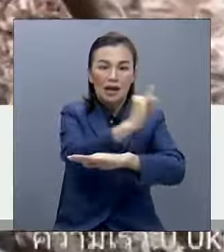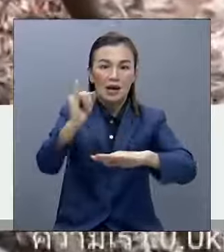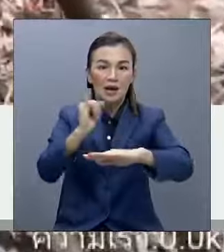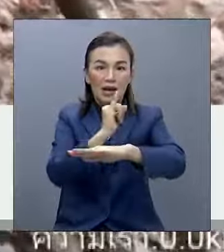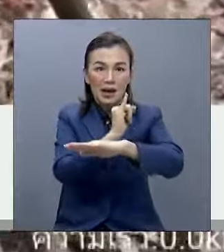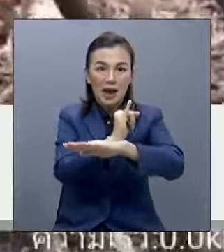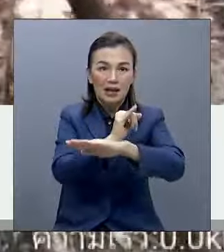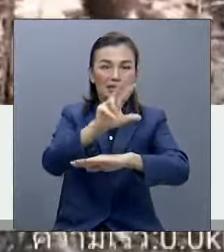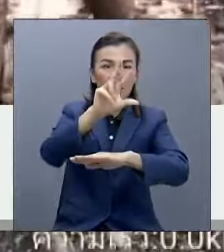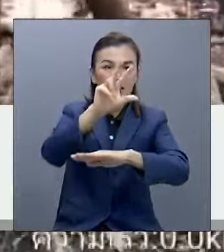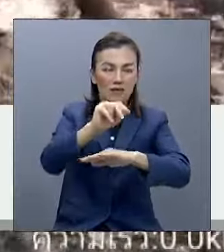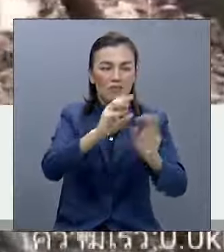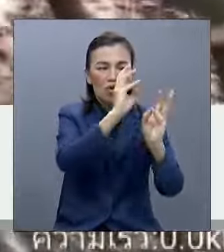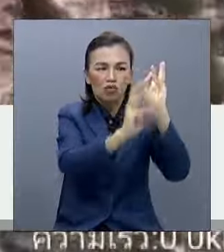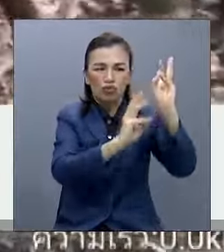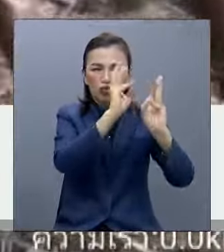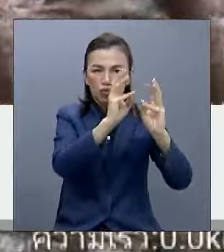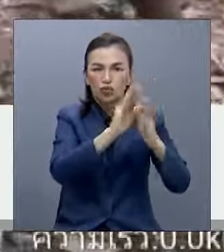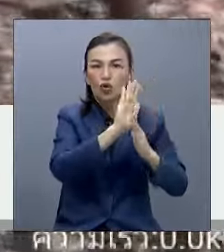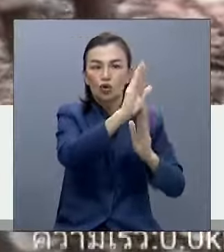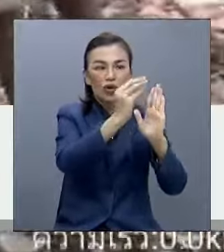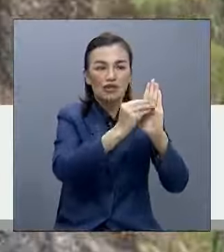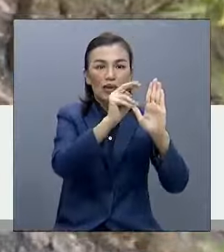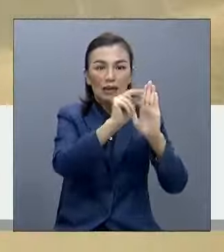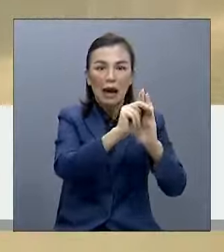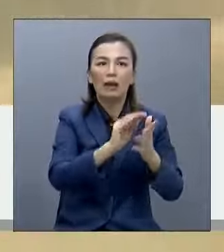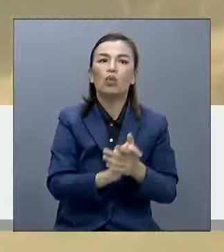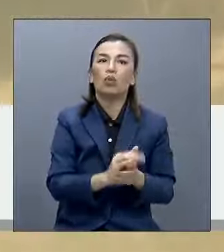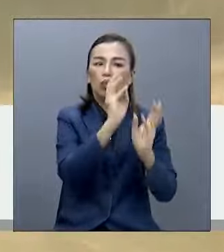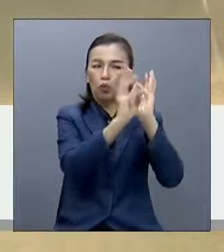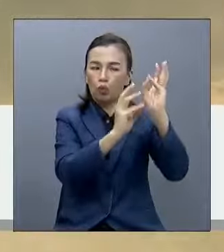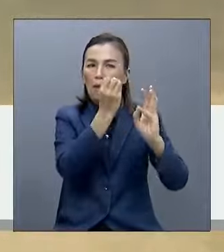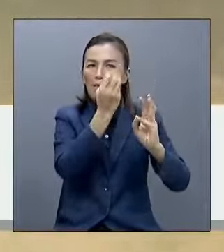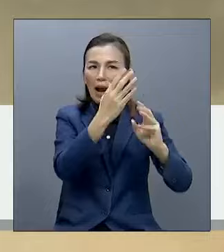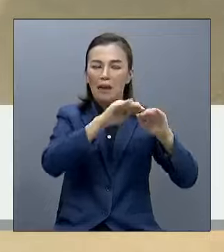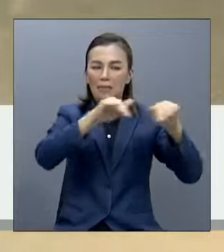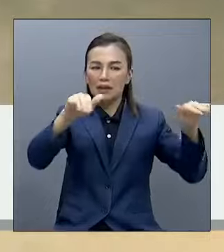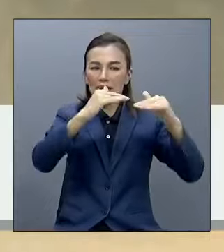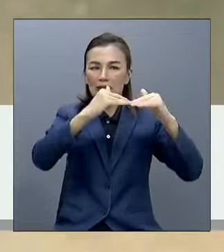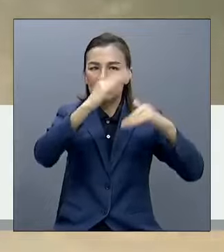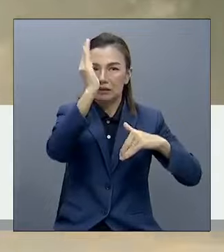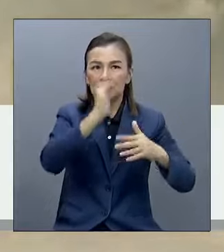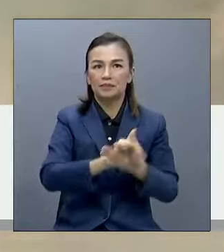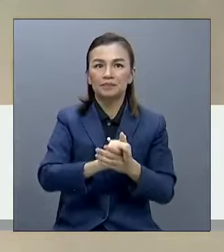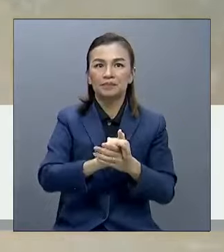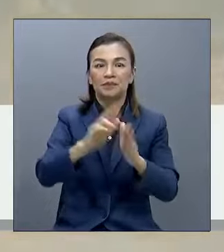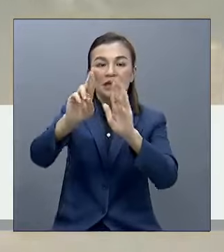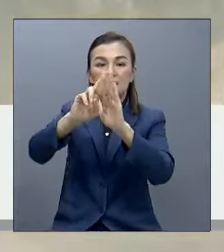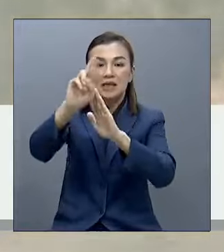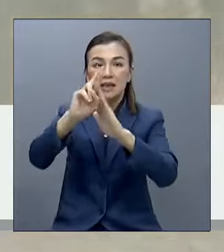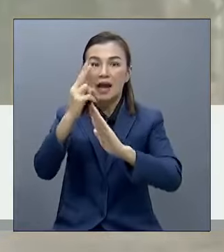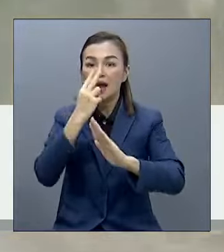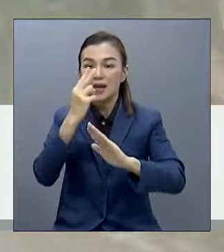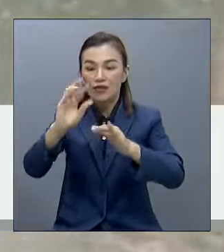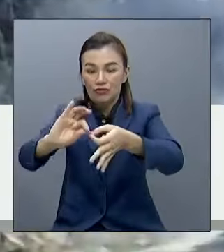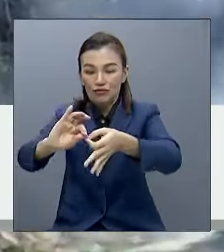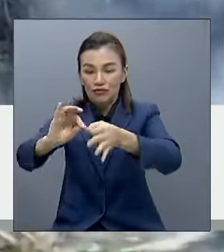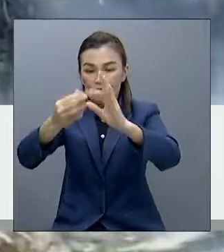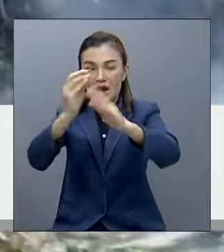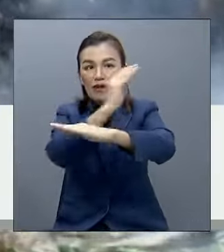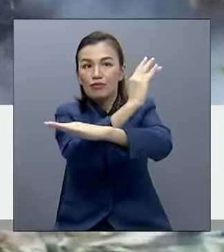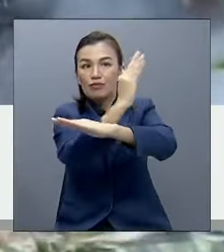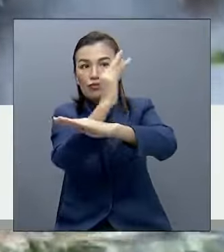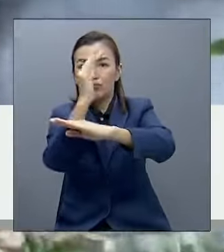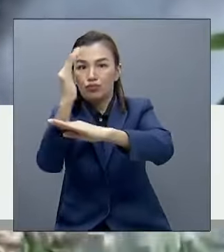ยังเกินมาตรฐานเช่นเดียวกับที่จังหวัดเชียงรายครับไปพบไฟป่าตามแนวถนนสายแม่จัน